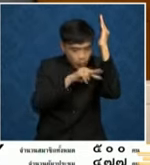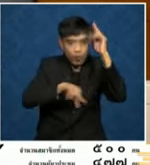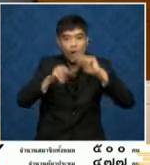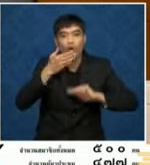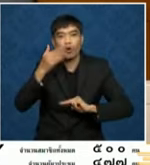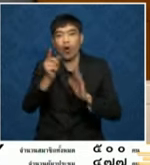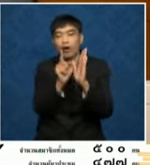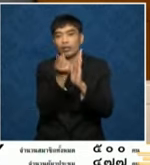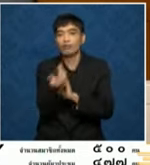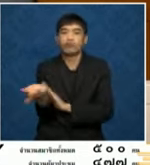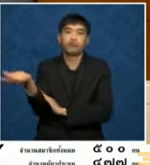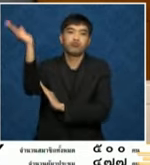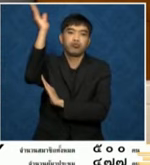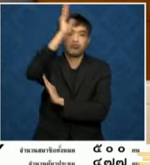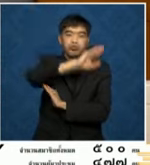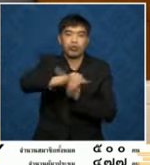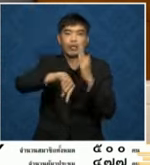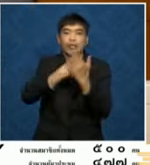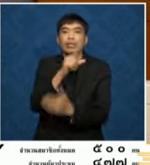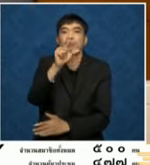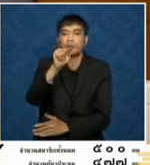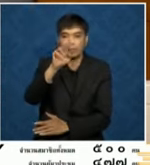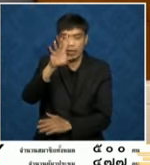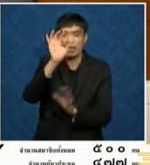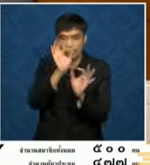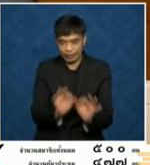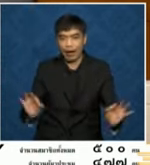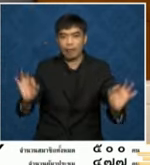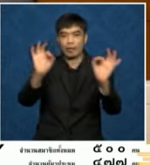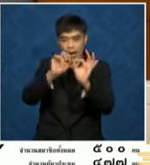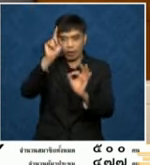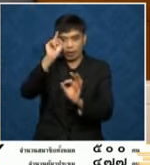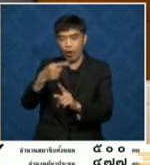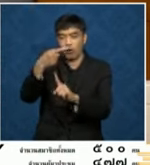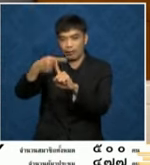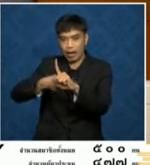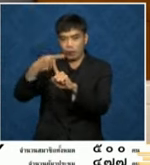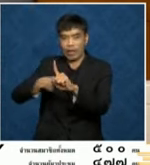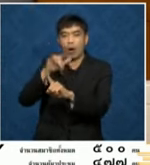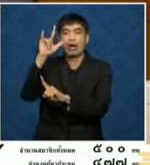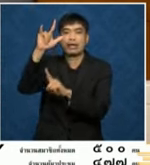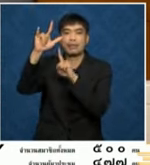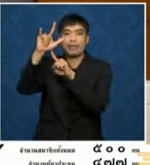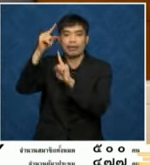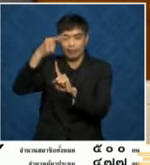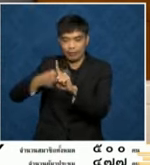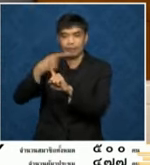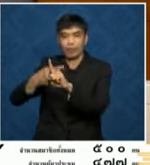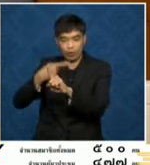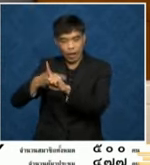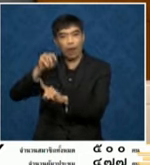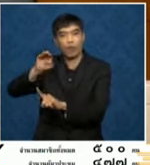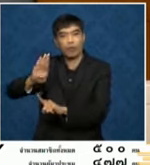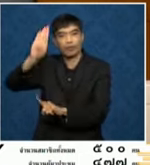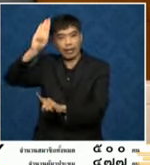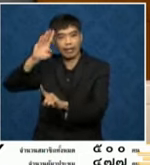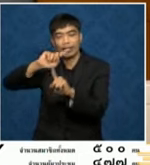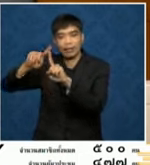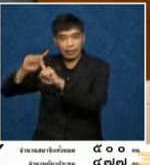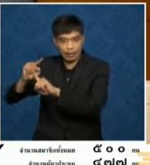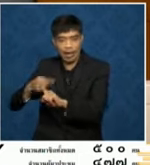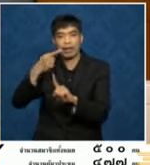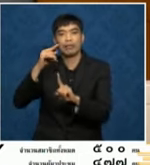ครับต้องจ้างเหมาเครื่องบินขนส่งกำลังพลลาผลัดพักโดยการจ้างบริษัทหรือผู้ประกอบการซึ่งจดทะเบียนให้บริการเช่